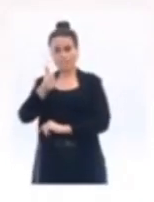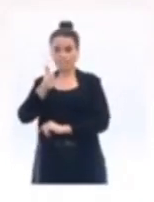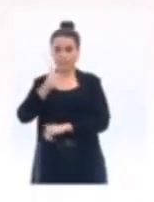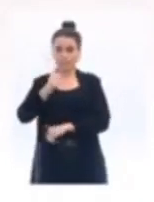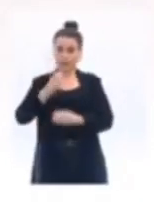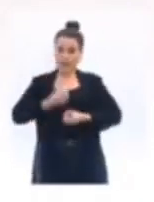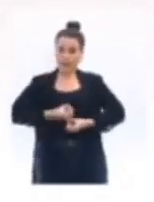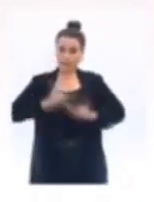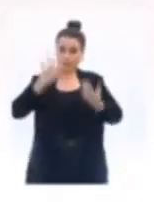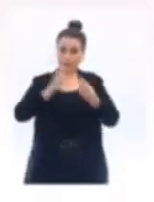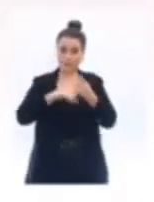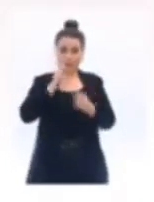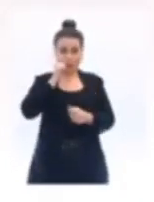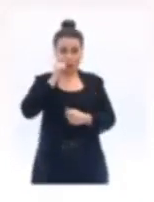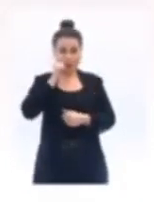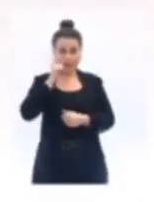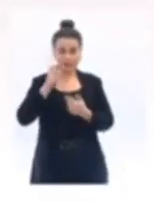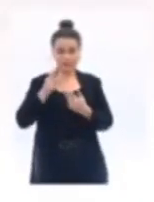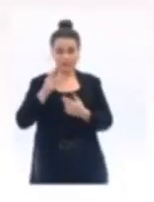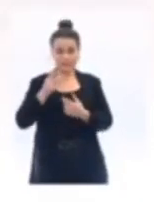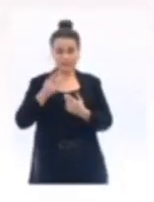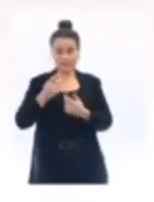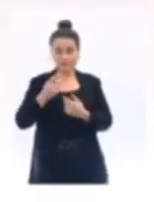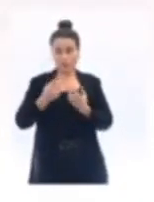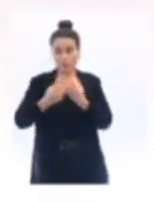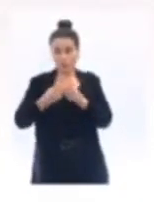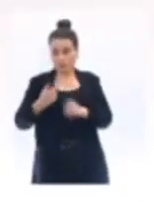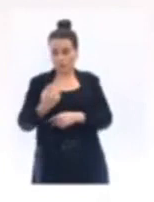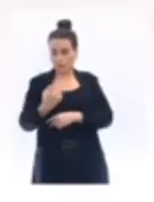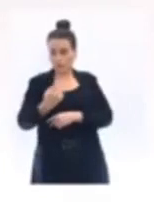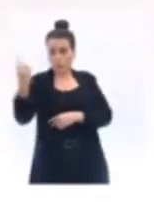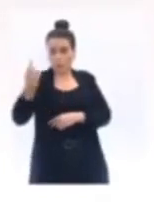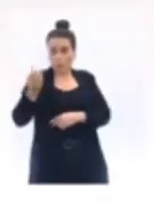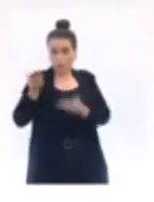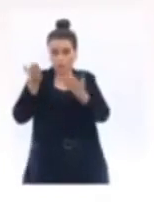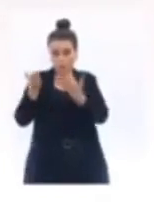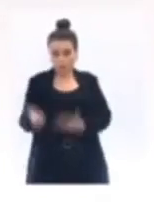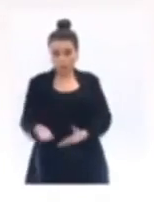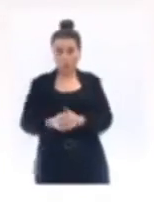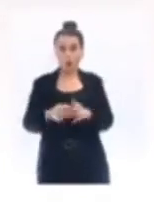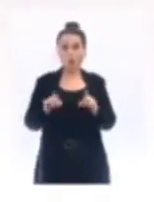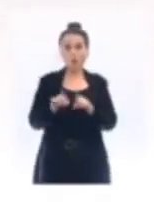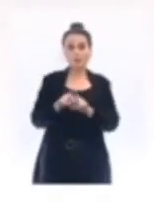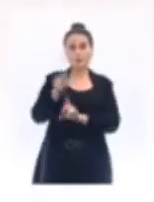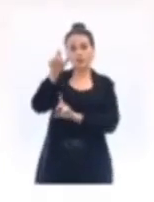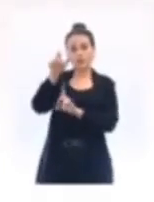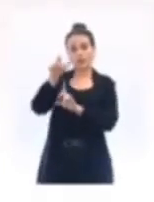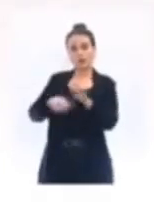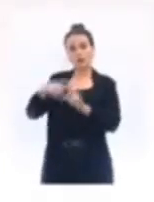forte? Non. Est-ce qu'ils ont été imprévoyants? Je ne me permettrai pas de le dire.